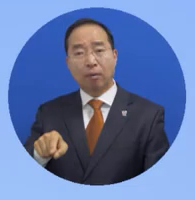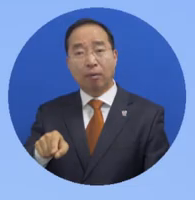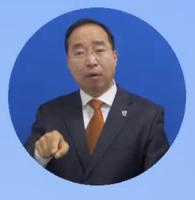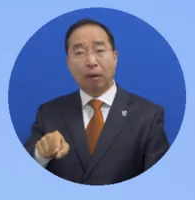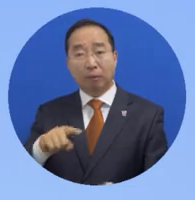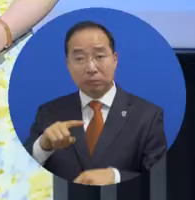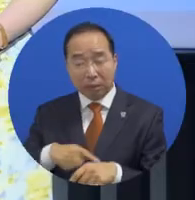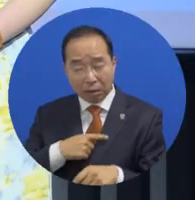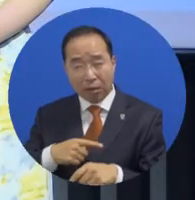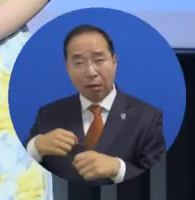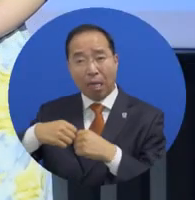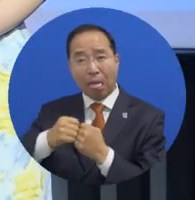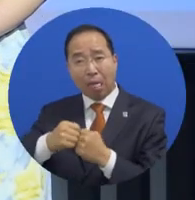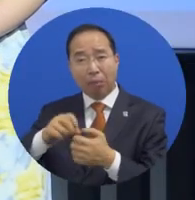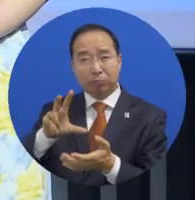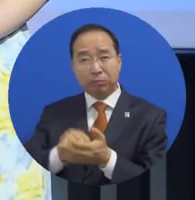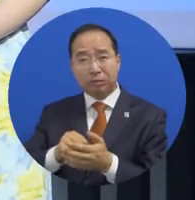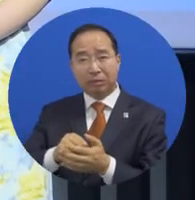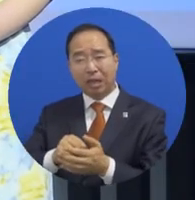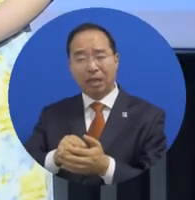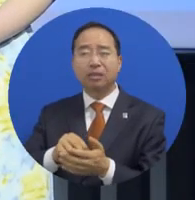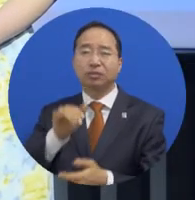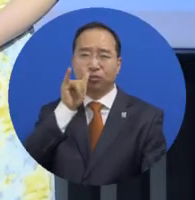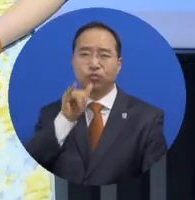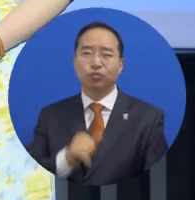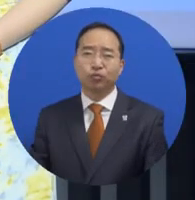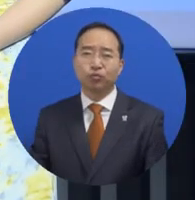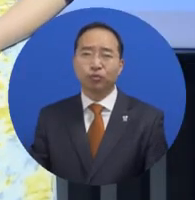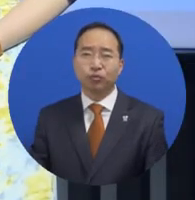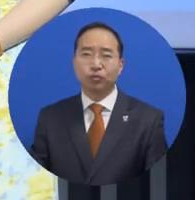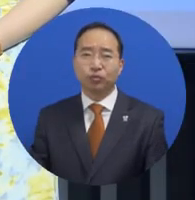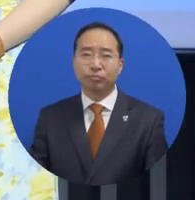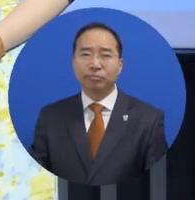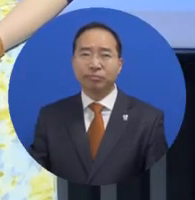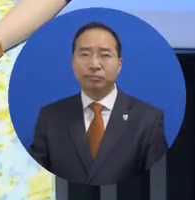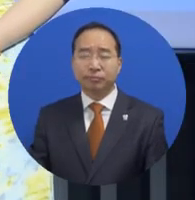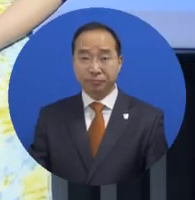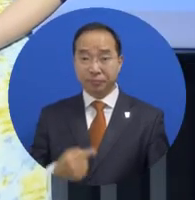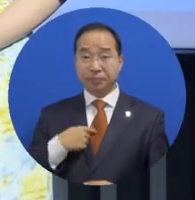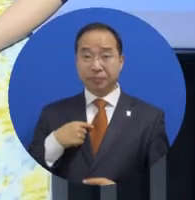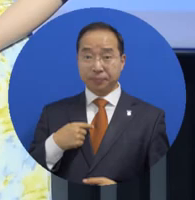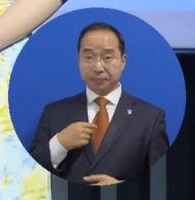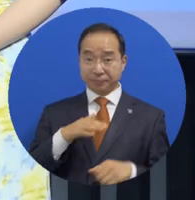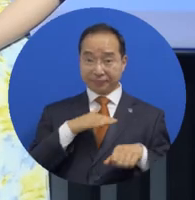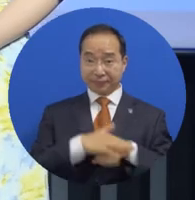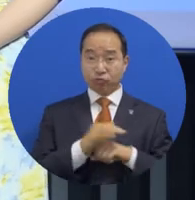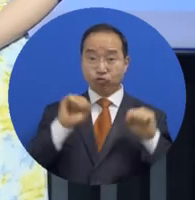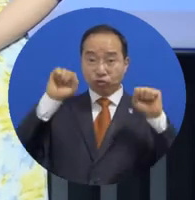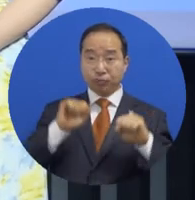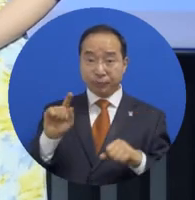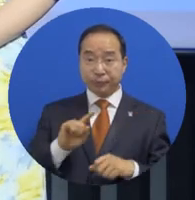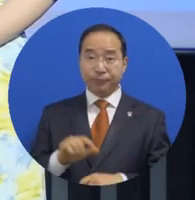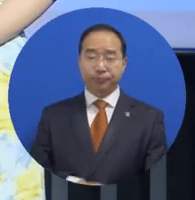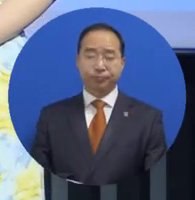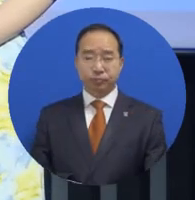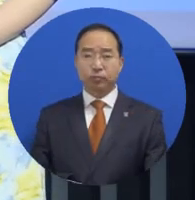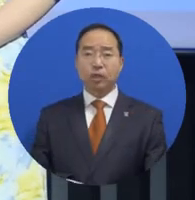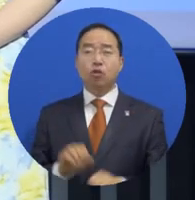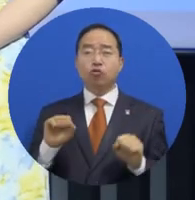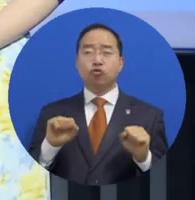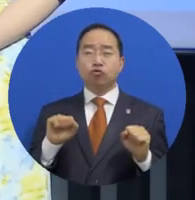그런 상처들이 염증으로 남아서 네. 굉장히 무리가 갈 수 있어요. 저는 어떤 식으로 운동을 하냐면요.